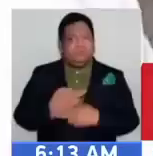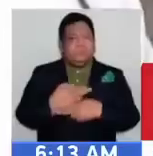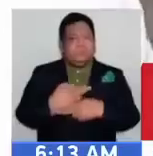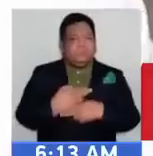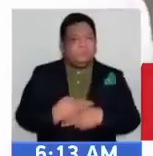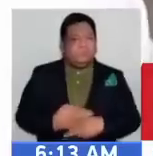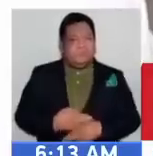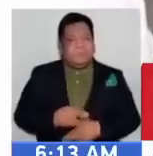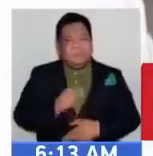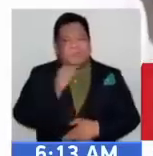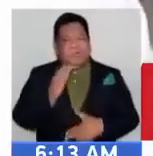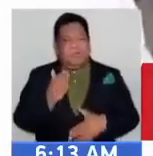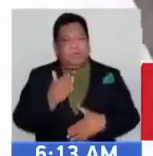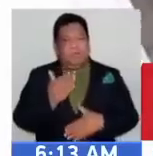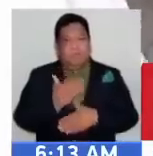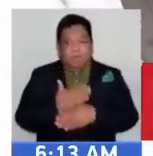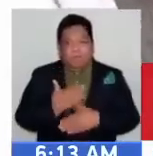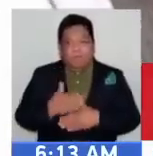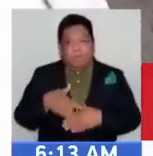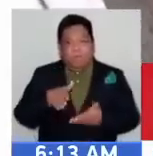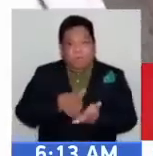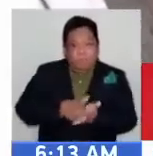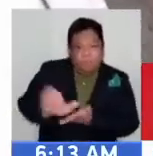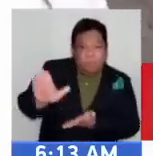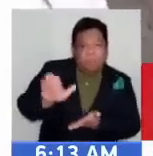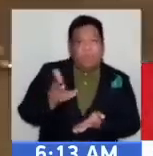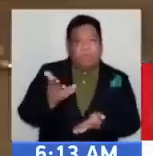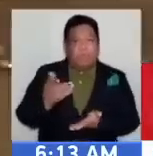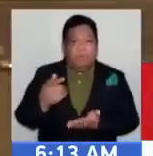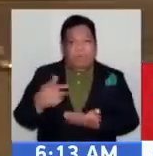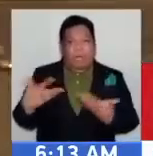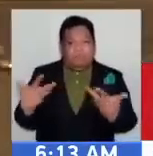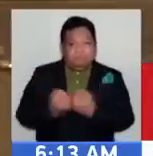madulas. Laging may aksidente ko kasi dyan sa ilalim.